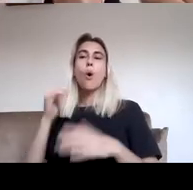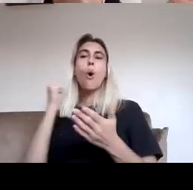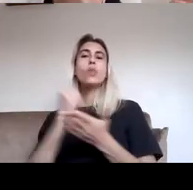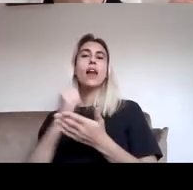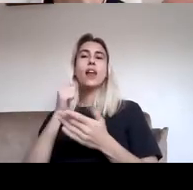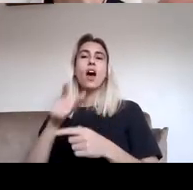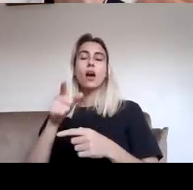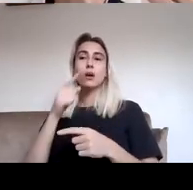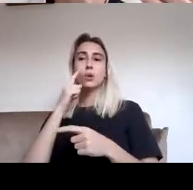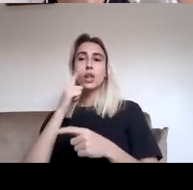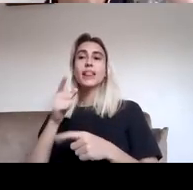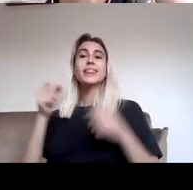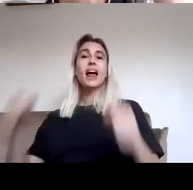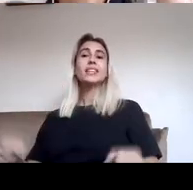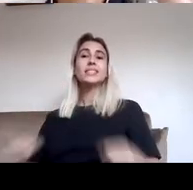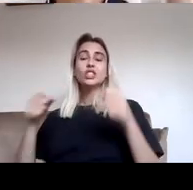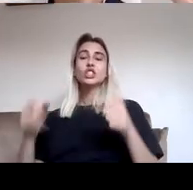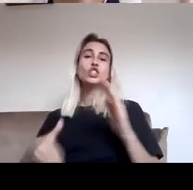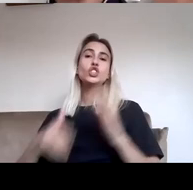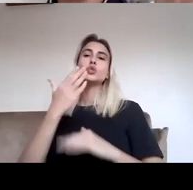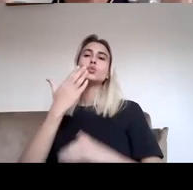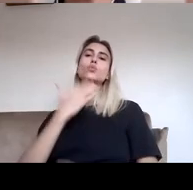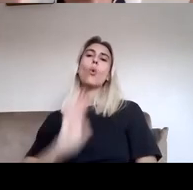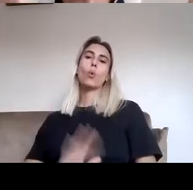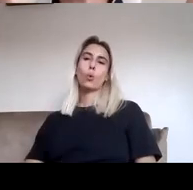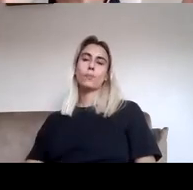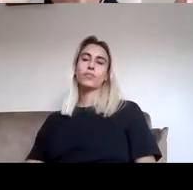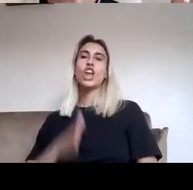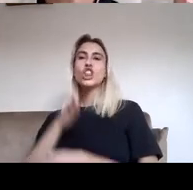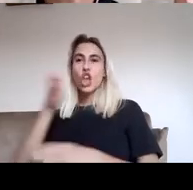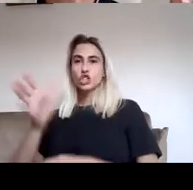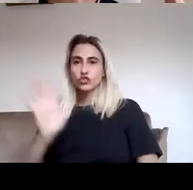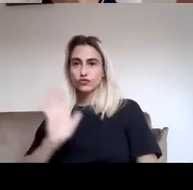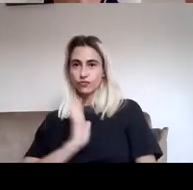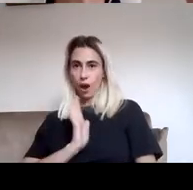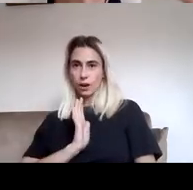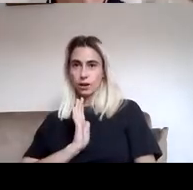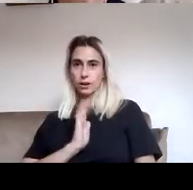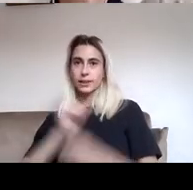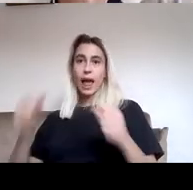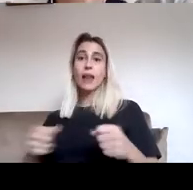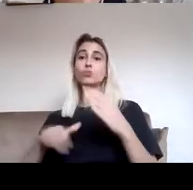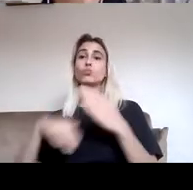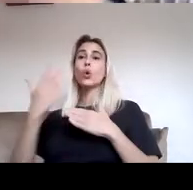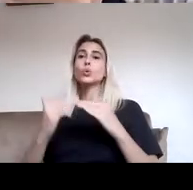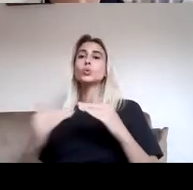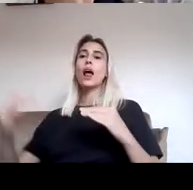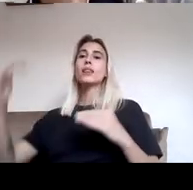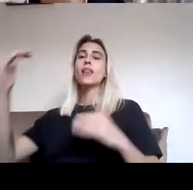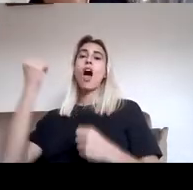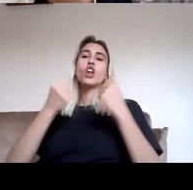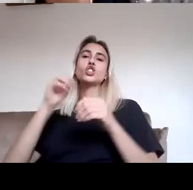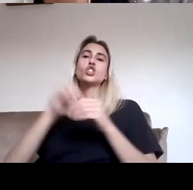aparatta tekerlekli sandalyeyle çıkış yok. Geçiş var tekerlekli sandalyeden sonra yükseltip aracın içine